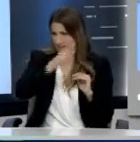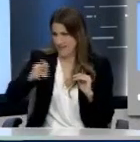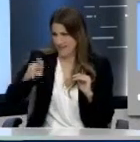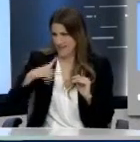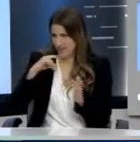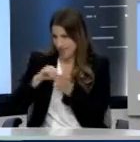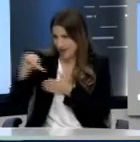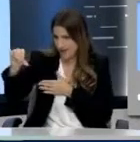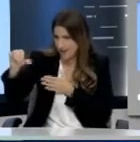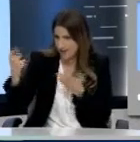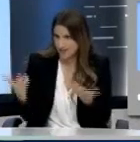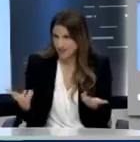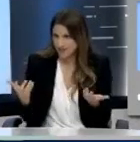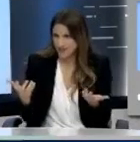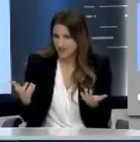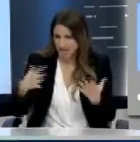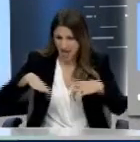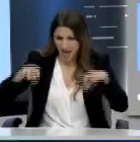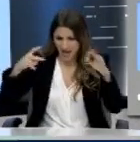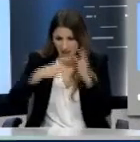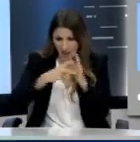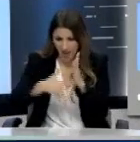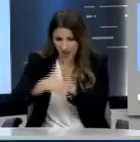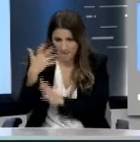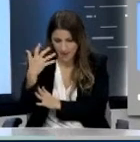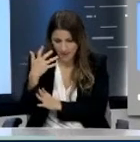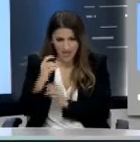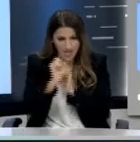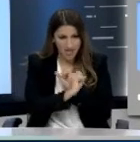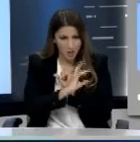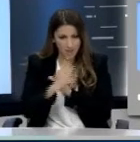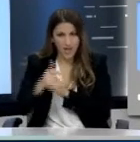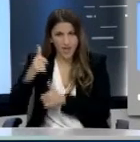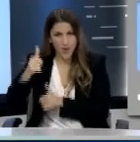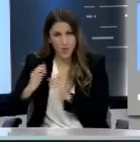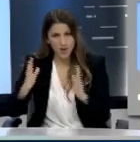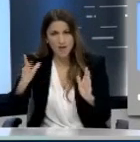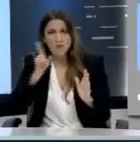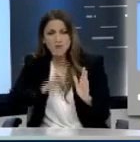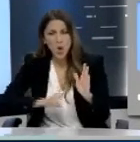Ναι, ησυχία.